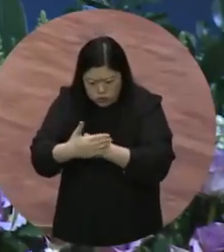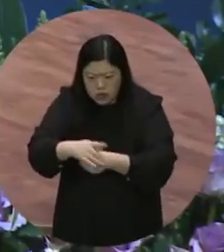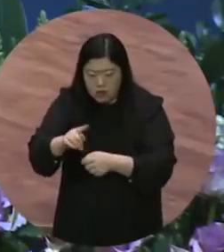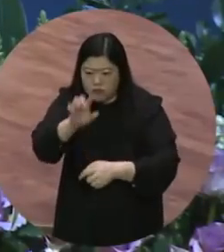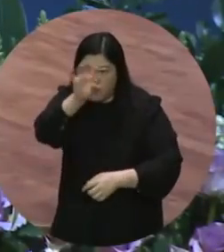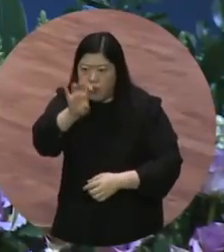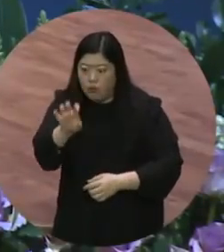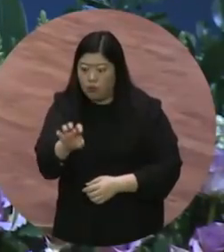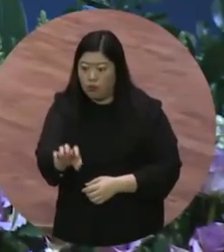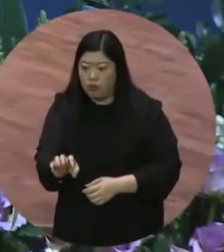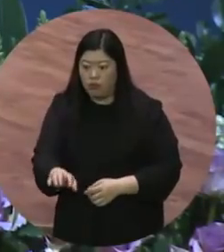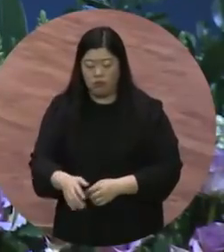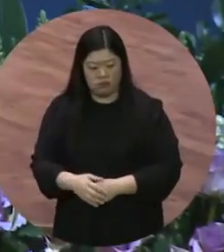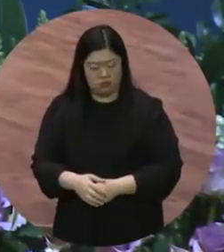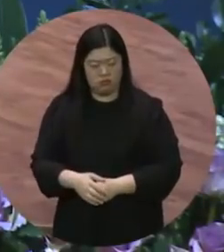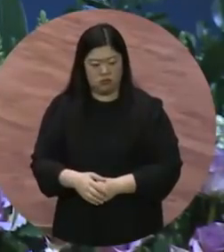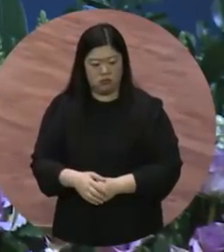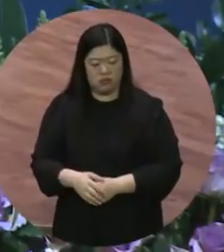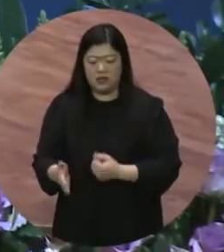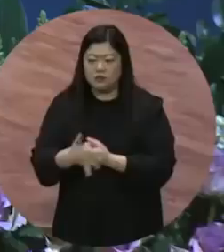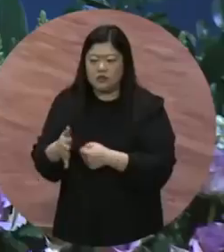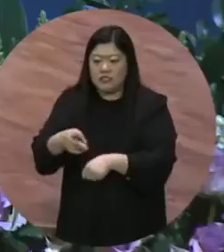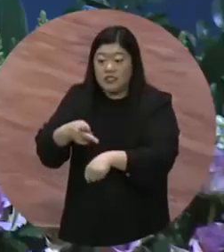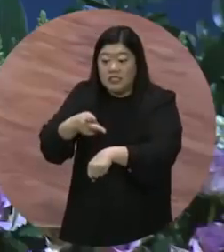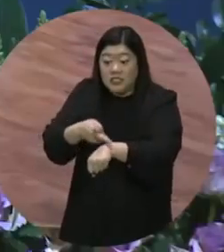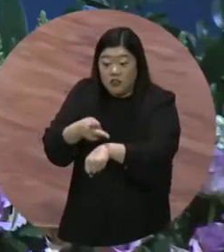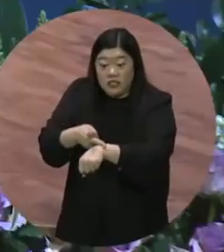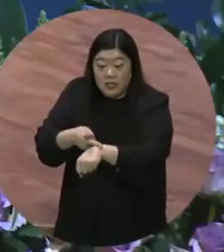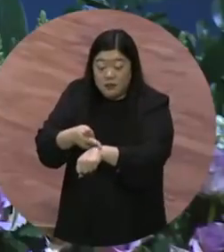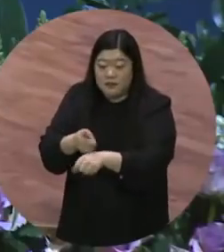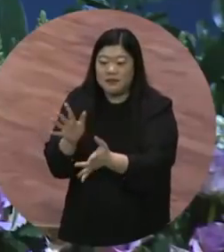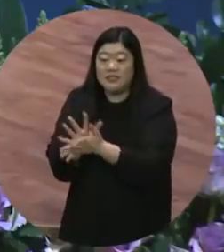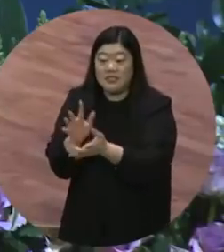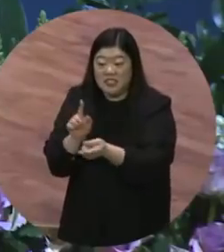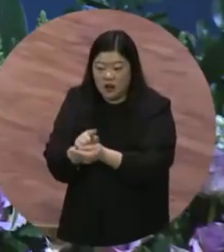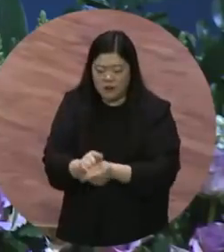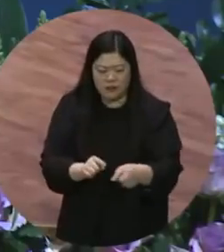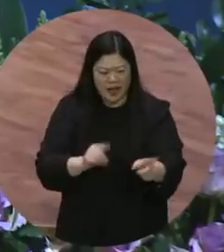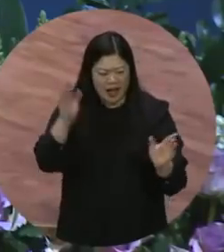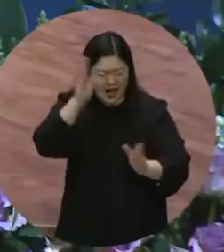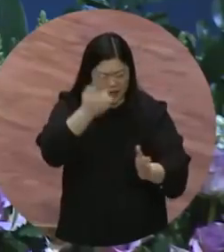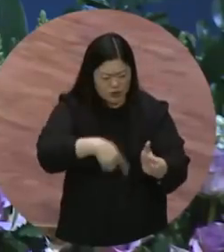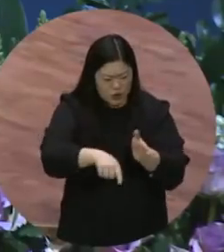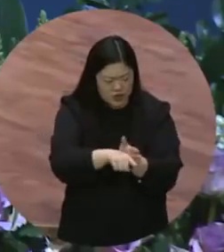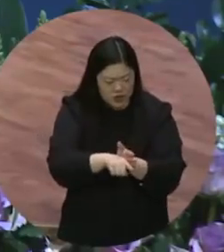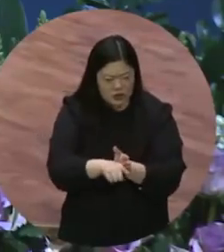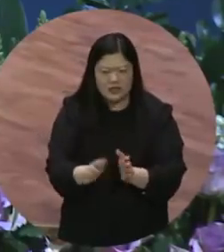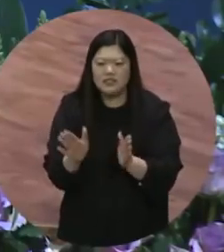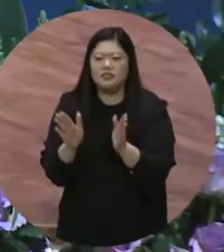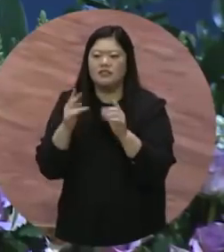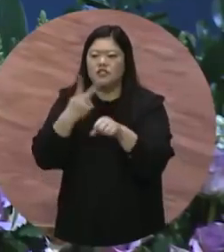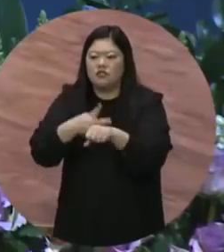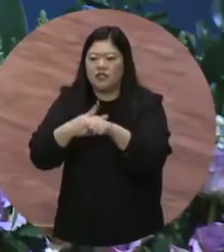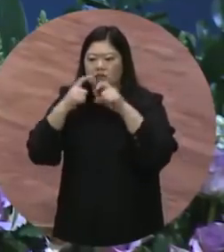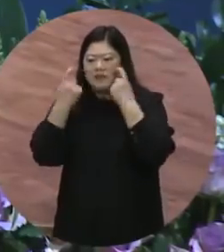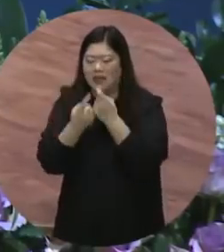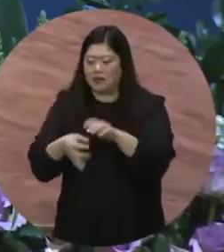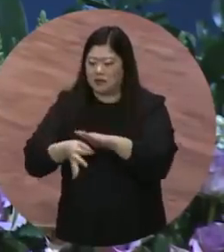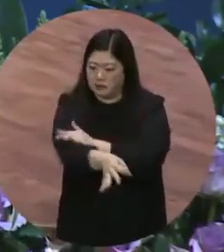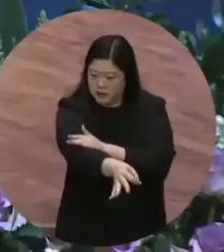선별과 투자를 하기 시작했습니다. 그랬더니 어떻게 해요? 교육이 바뀌더라는 겁니다. 사람이 바뀌니까